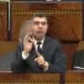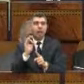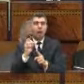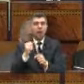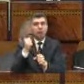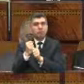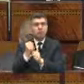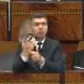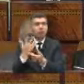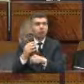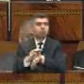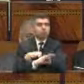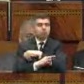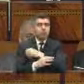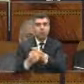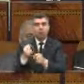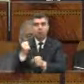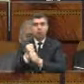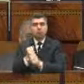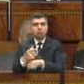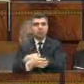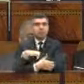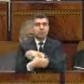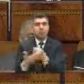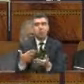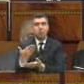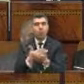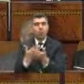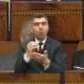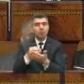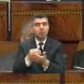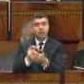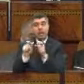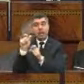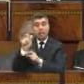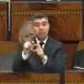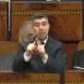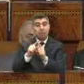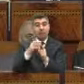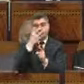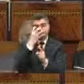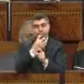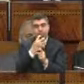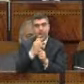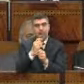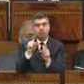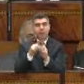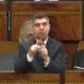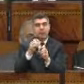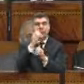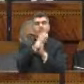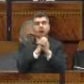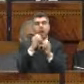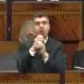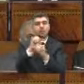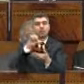القروية، هذا الأمر الذي تم استنكاره من طرف الساكنة وأثار موجة غضب، وأخص هنا بالذكر إقليم تونات دائرة القرية غفصي بكل جماعاتها